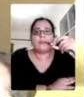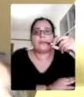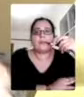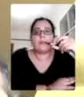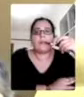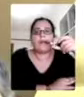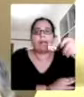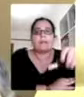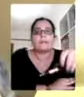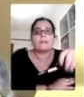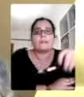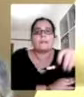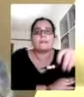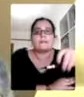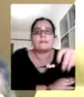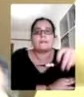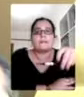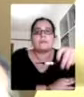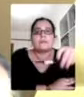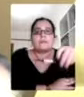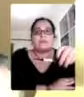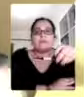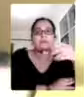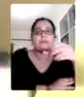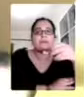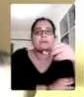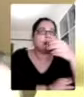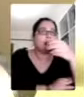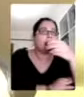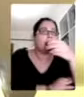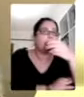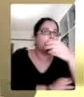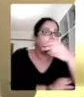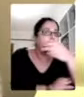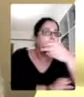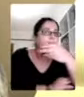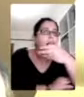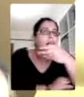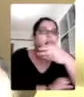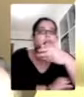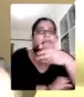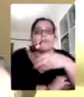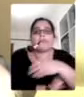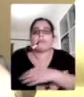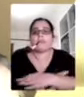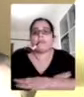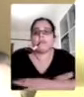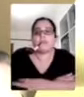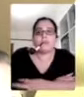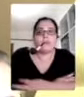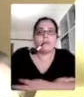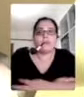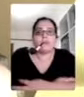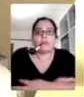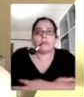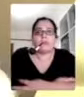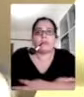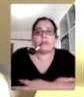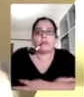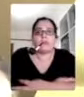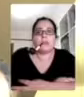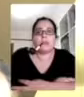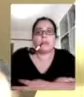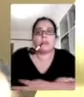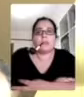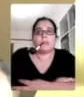olsun. Ama çok değişik metotlar var. Bugün bir arkadaş paylaşmıştı. Şimdi ismi aklıma gelmedi. Torbanın içinde bir metot